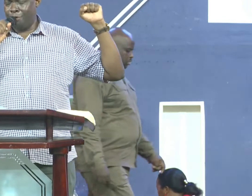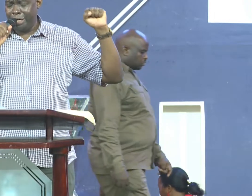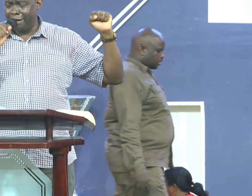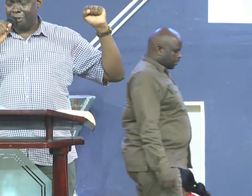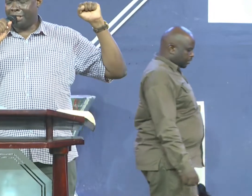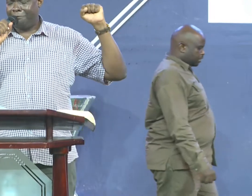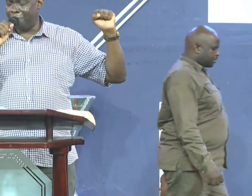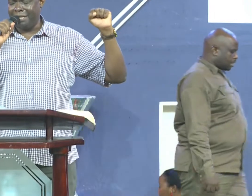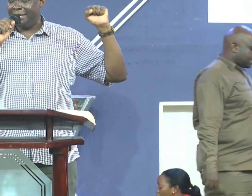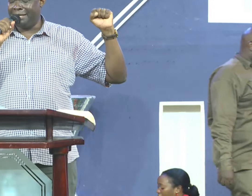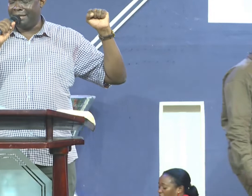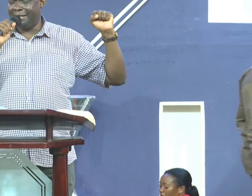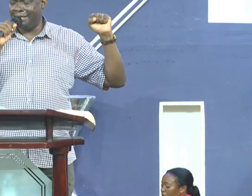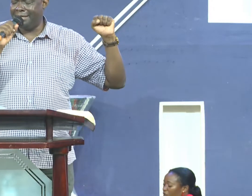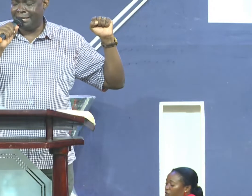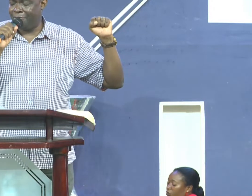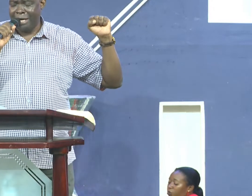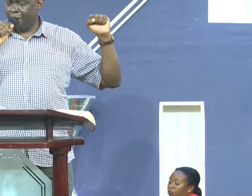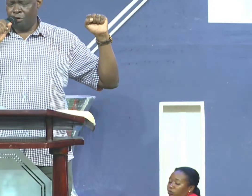ungira yomu nakuzape